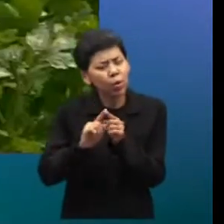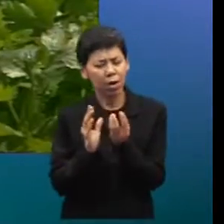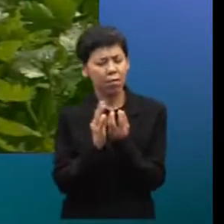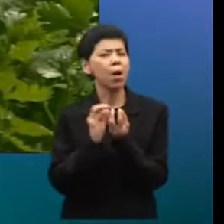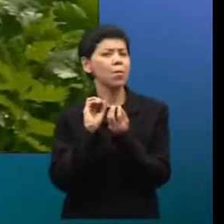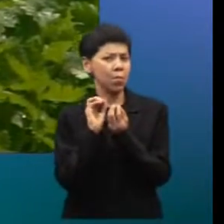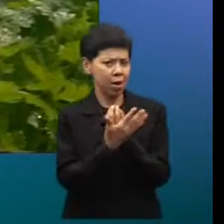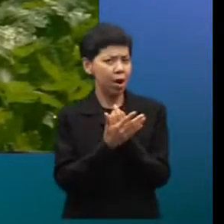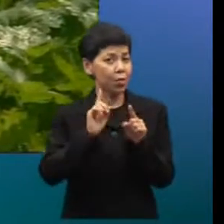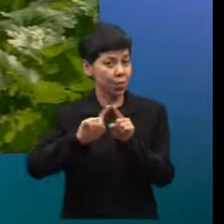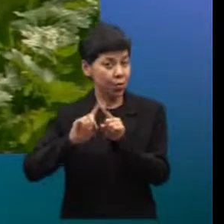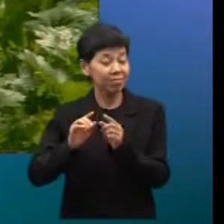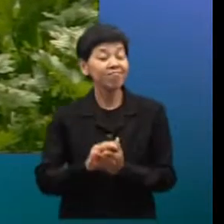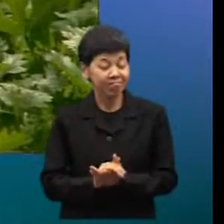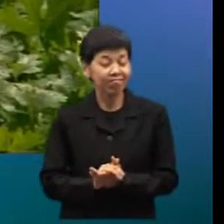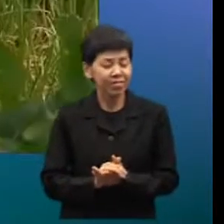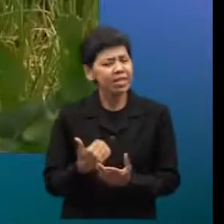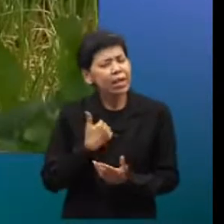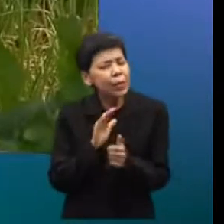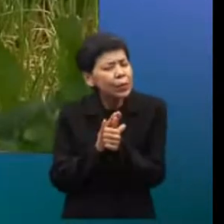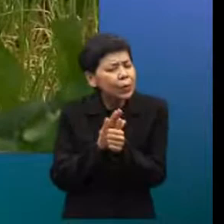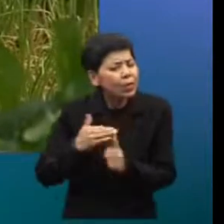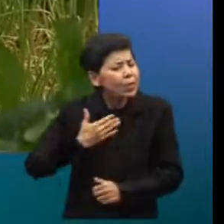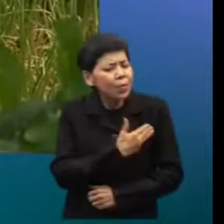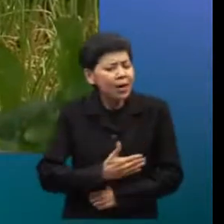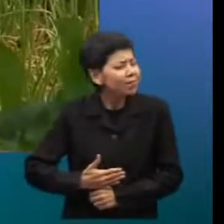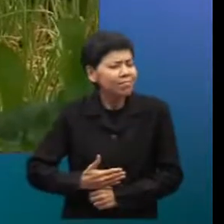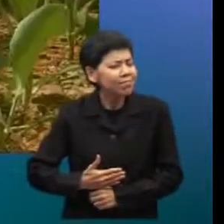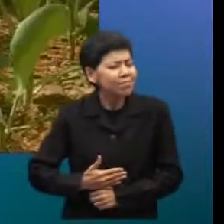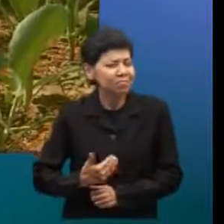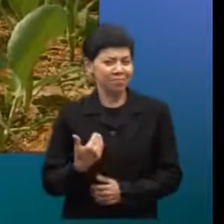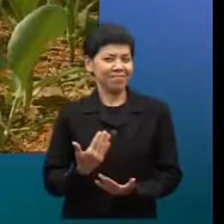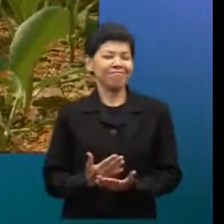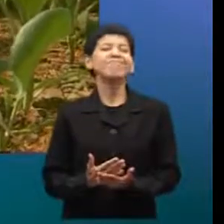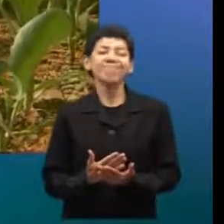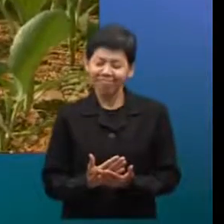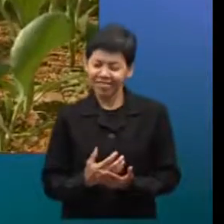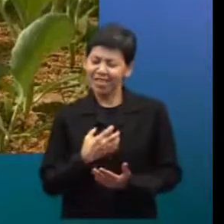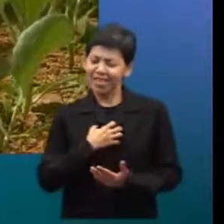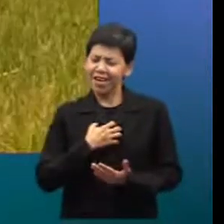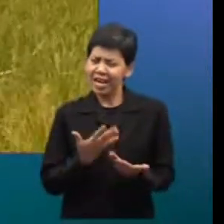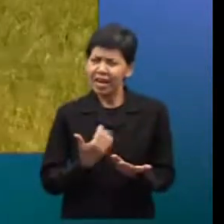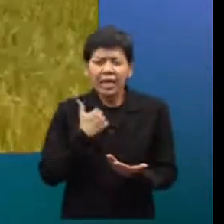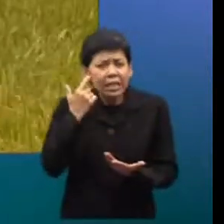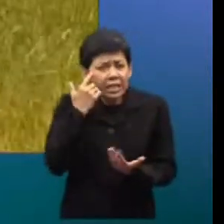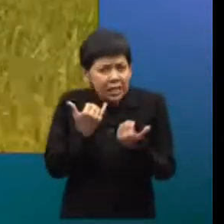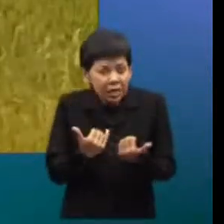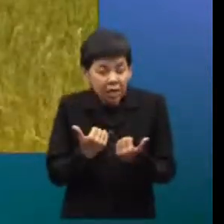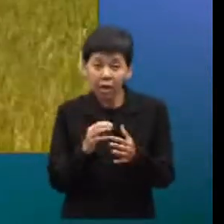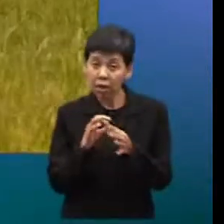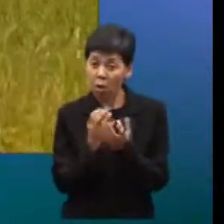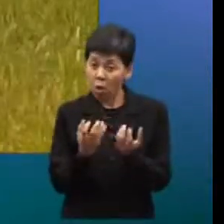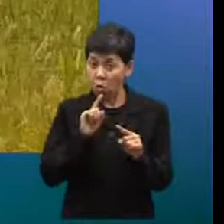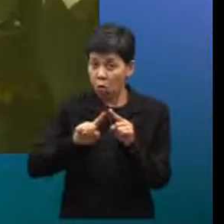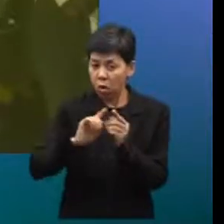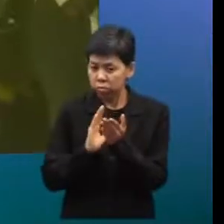ไม้กันไม่ใช่ว่าจะเอาใจนักรักสุขภาพเรานะครับแต่ท่านผู้ชมเชื่อหรือไม่ว่าผลิตภัณฑ์